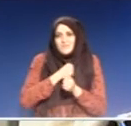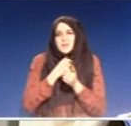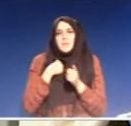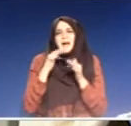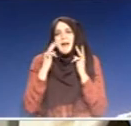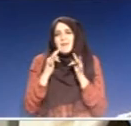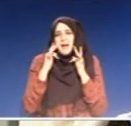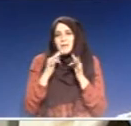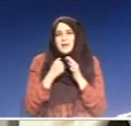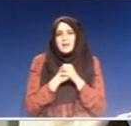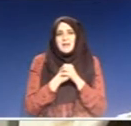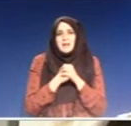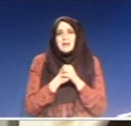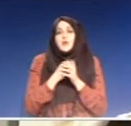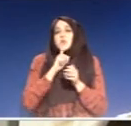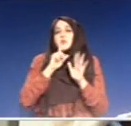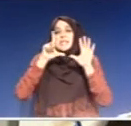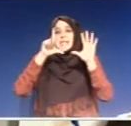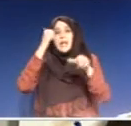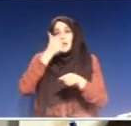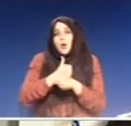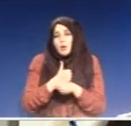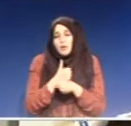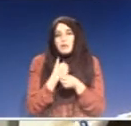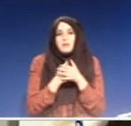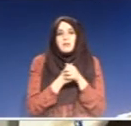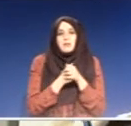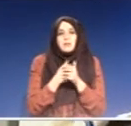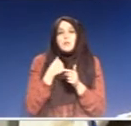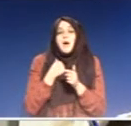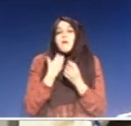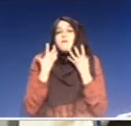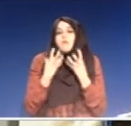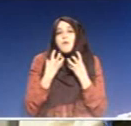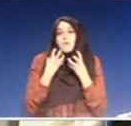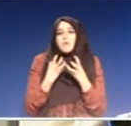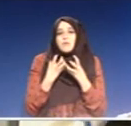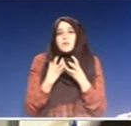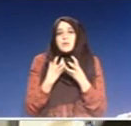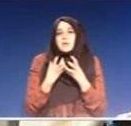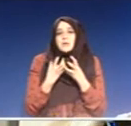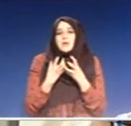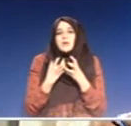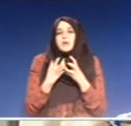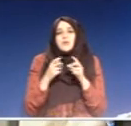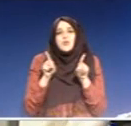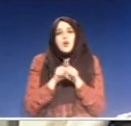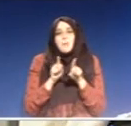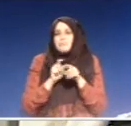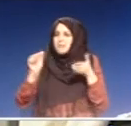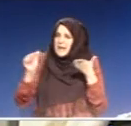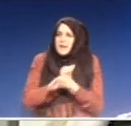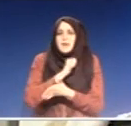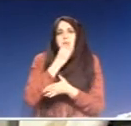القضيه درك دخلت في 7 سنوات، حبيت لو كانت فرا بالخير ان شاء الله. هي مبادره من